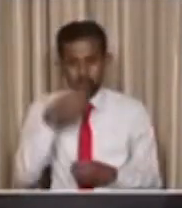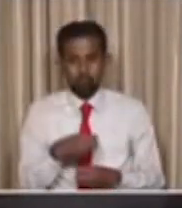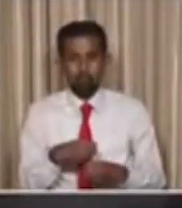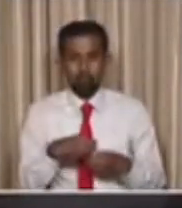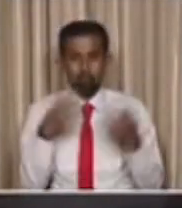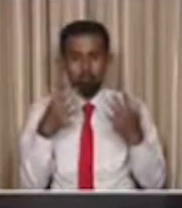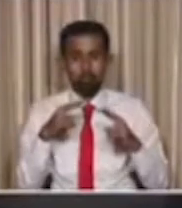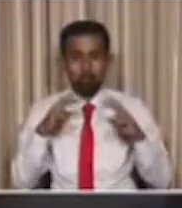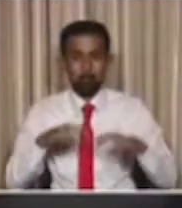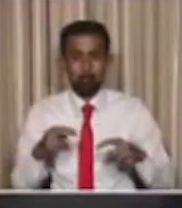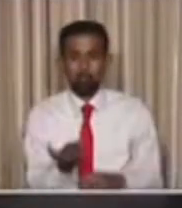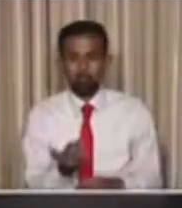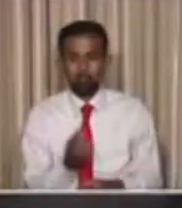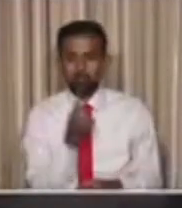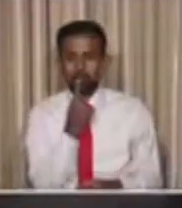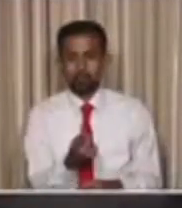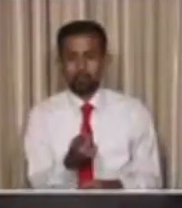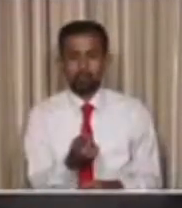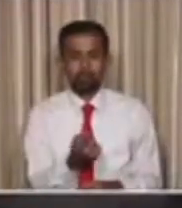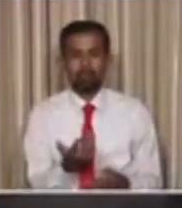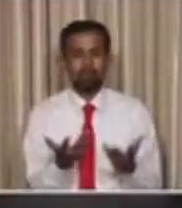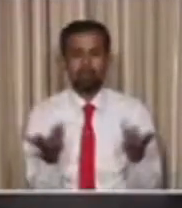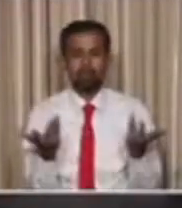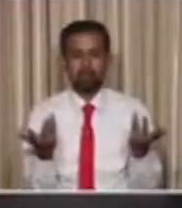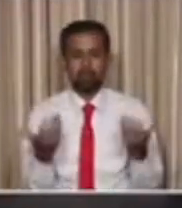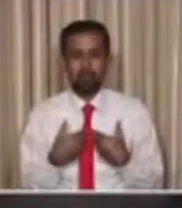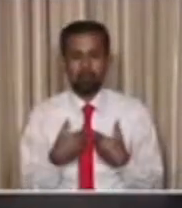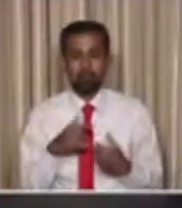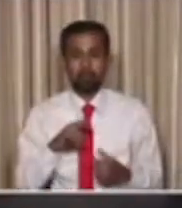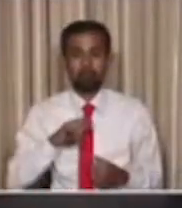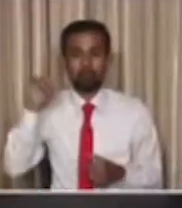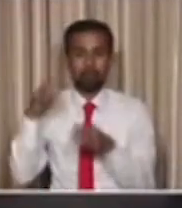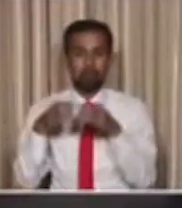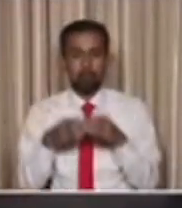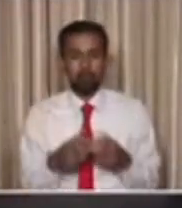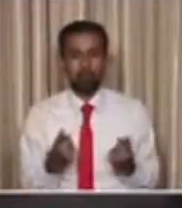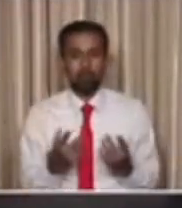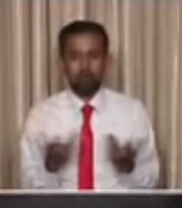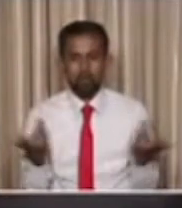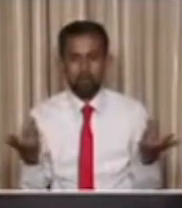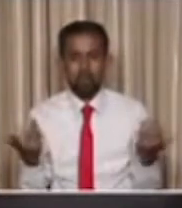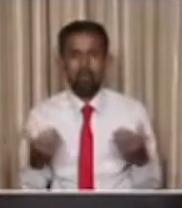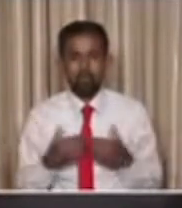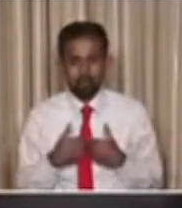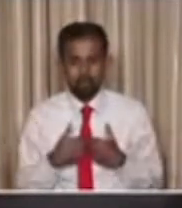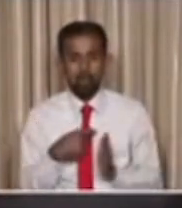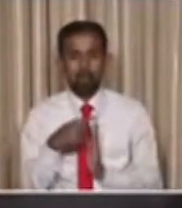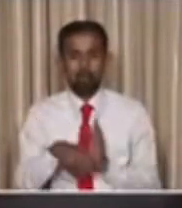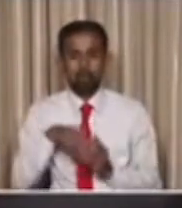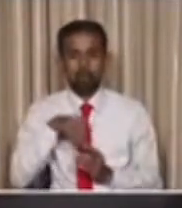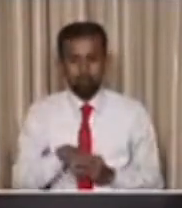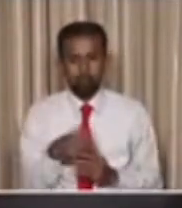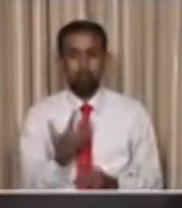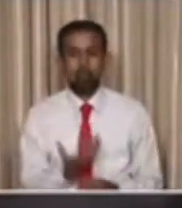සඳහා පරීක්ෂණයක් ඉල්ලනකොට එතුමා කියනවා නෑ අපිට විදේශ කණ්ඩායම් අවශ්‍ය වෙන්නේ නෑ ඒක අපි අපේ රටේම අපි